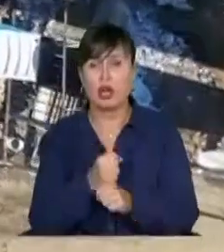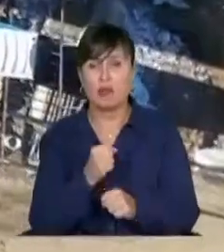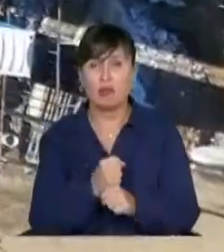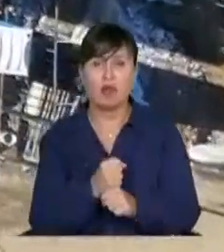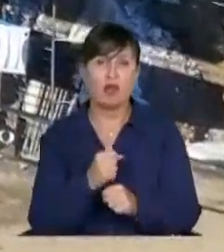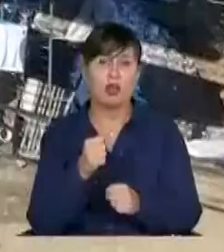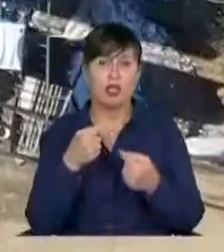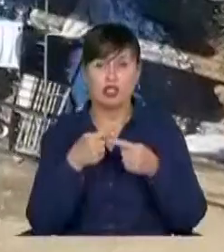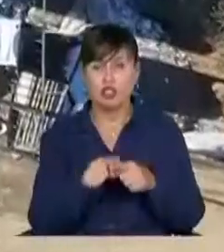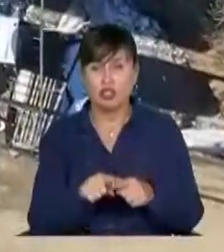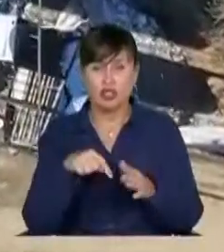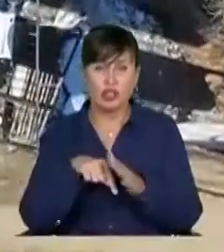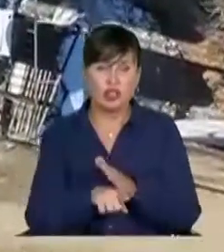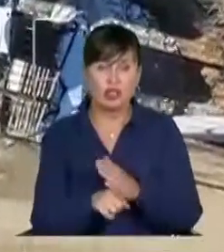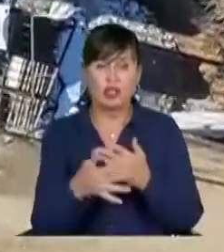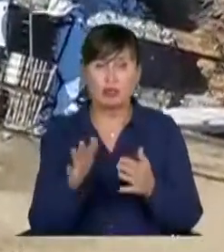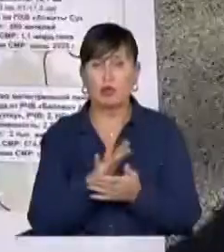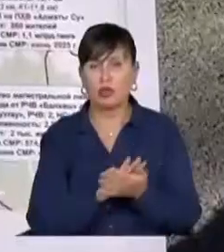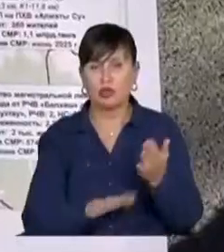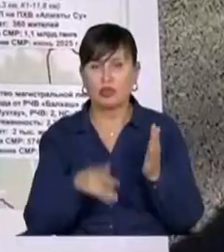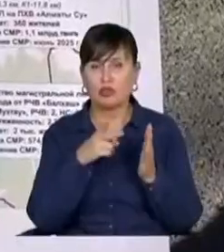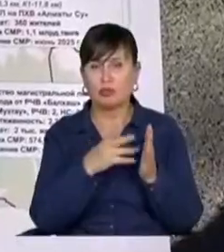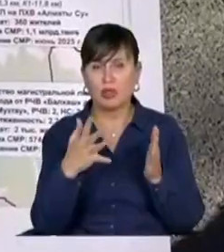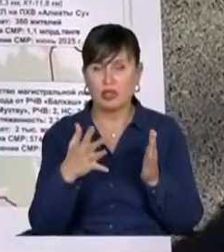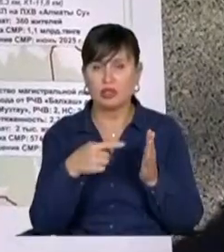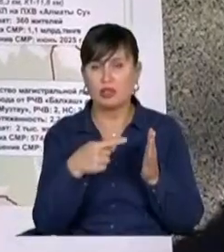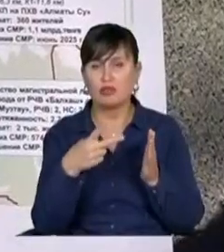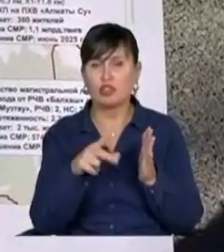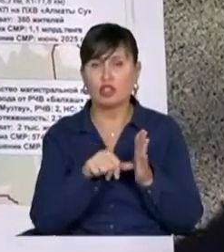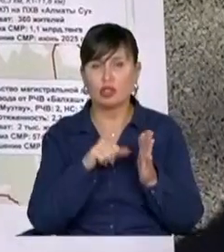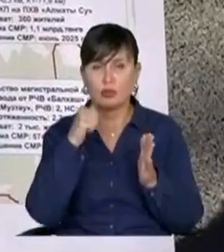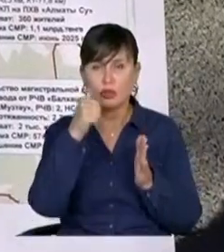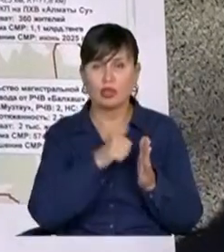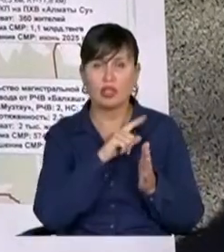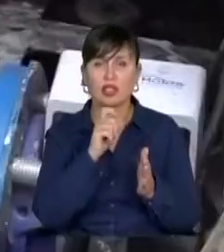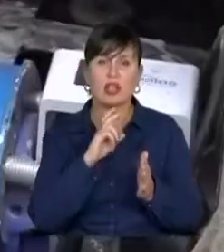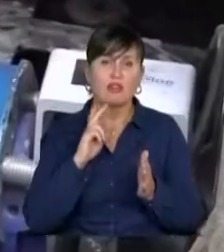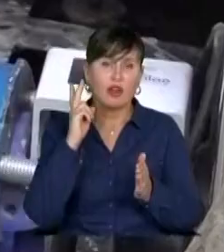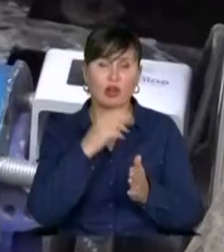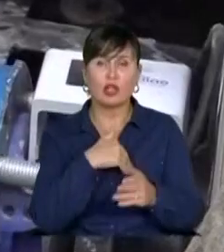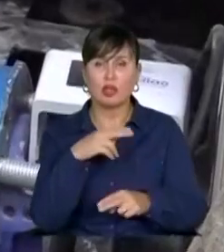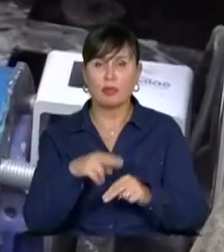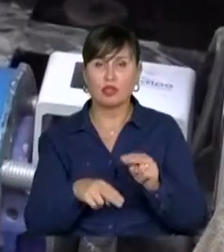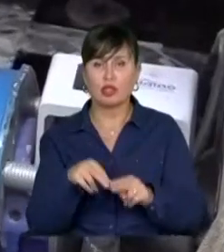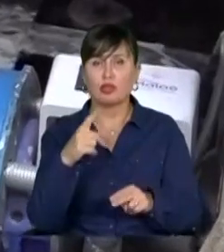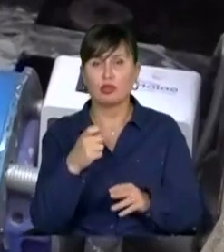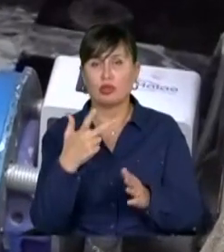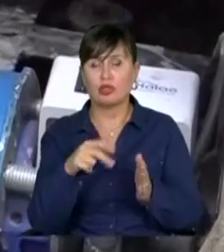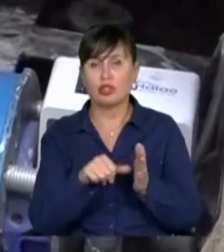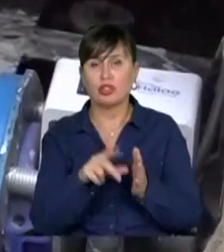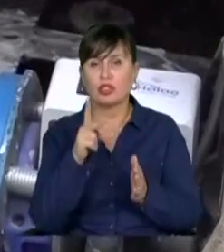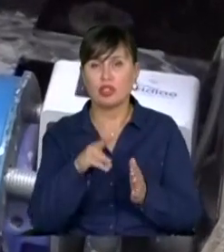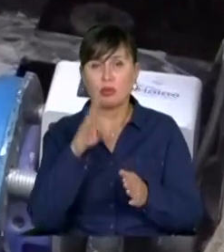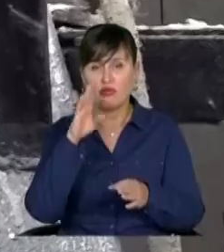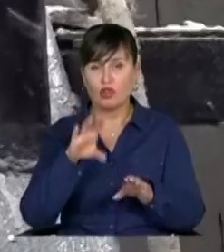прокладке инженерных сетей будут продолжены в 2025 2026 годах за 2 года намерены построить 136 км